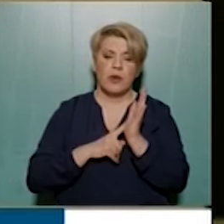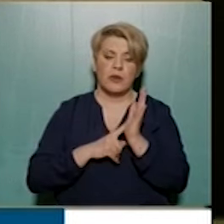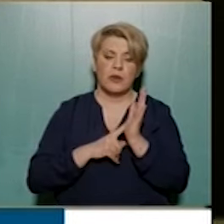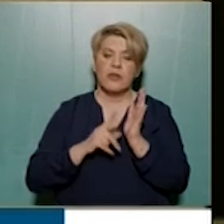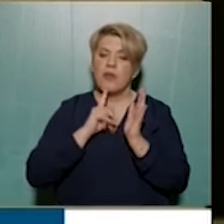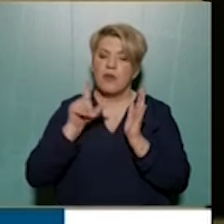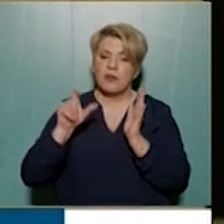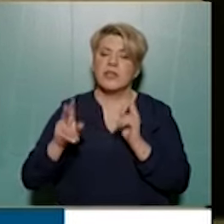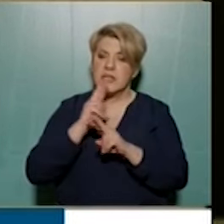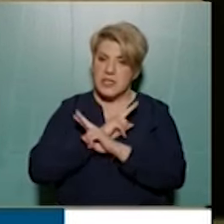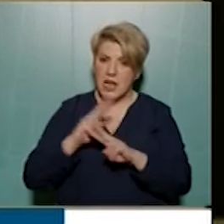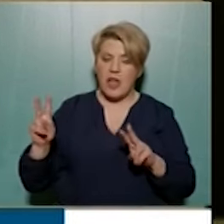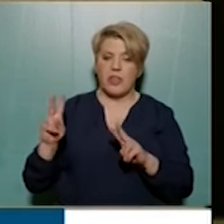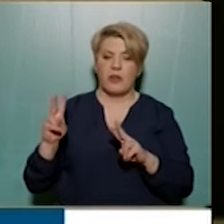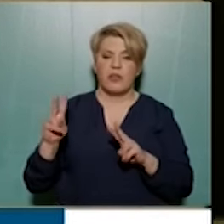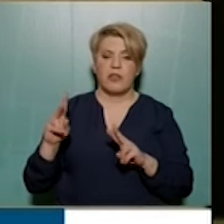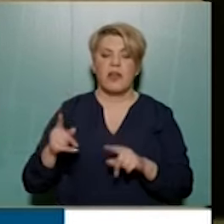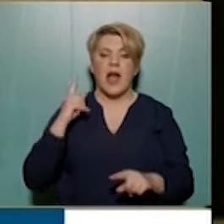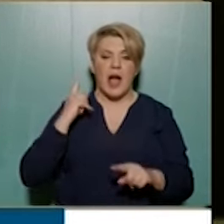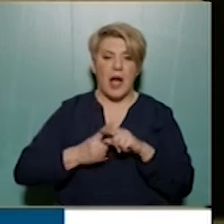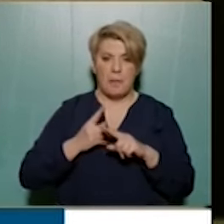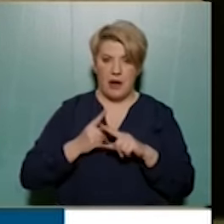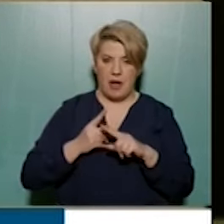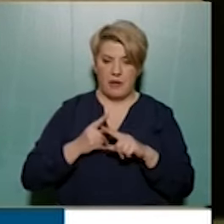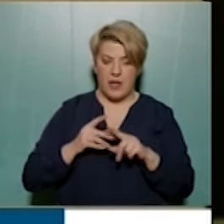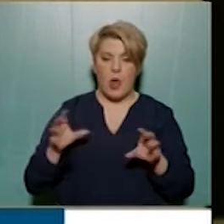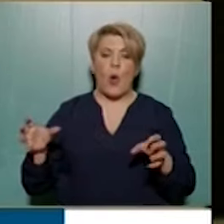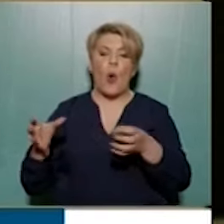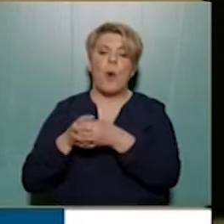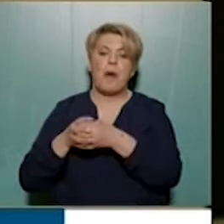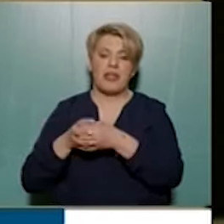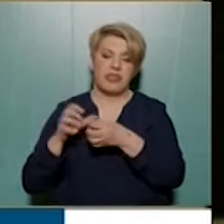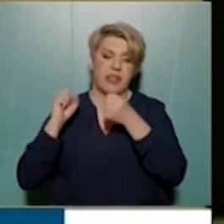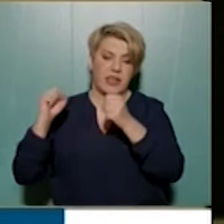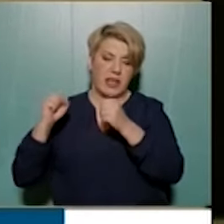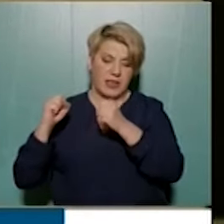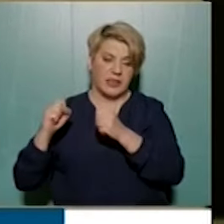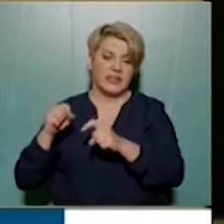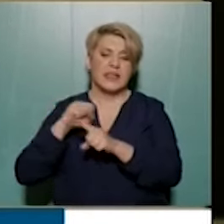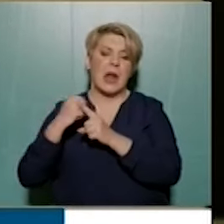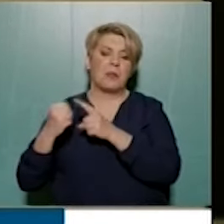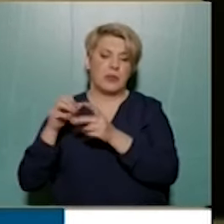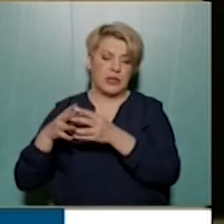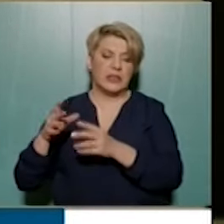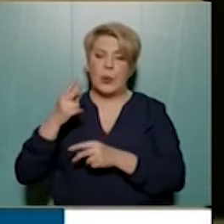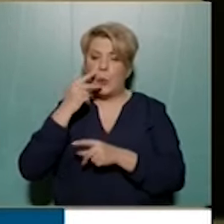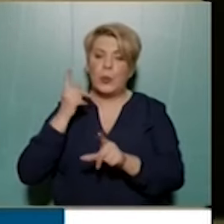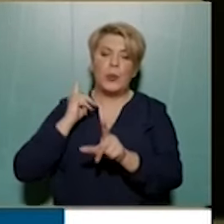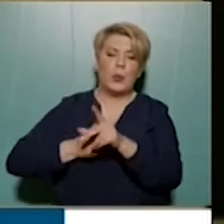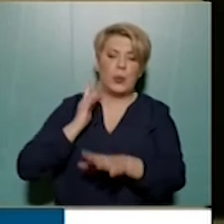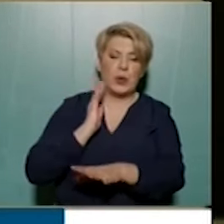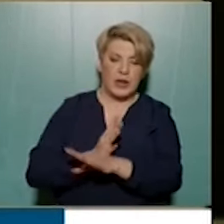και το οποίο είναι ξεκάθαρο ότι δεν είναι απλά κάποιες οπαδικές, τραμπούκικες,